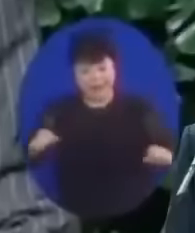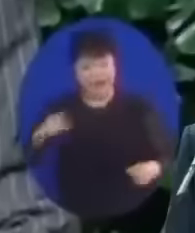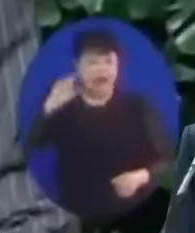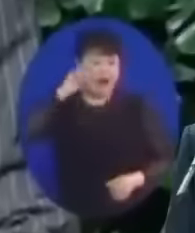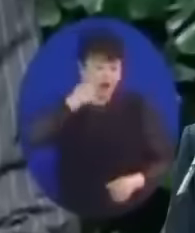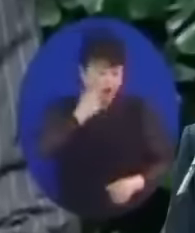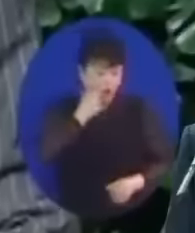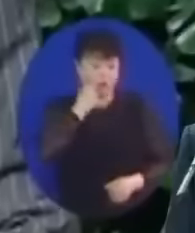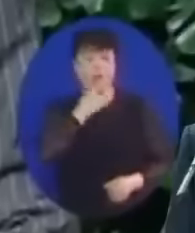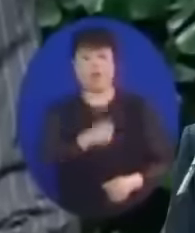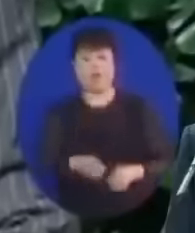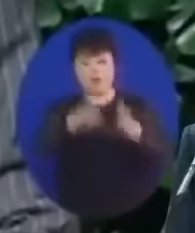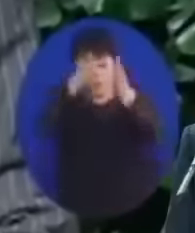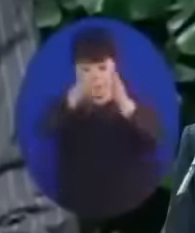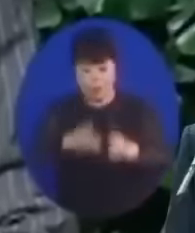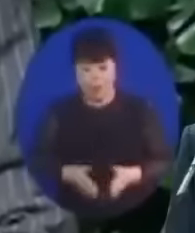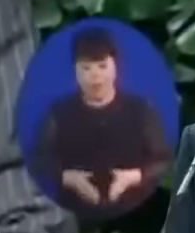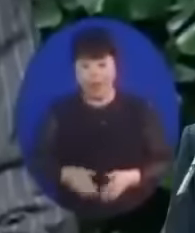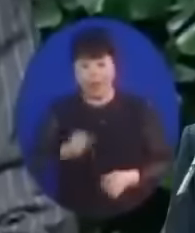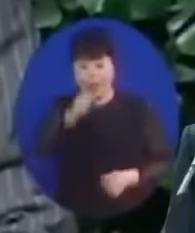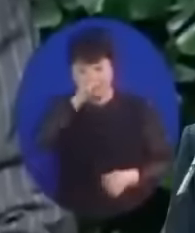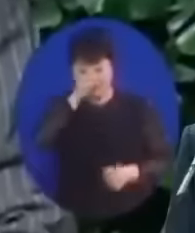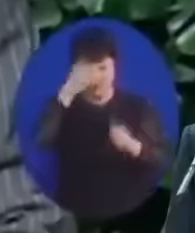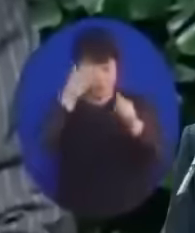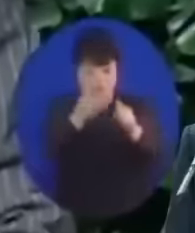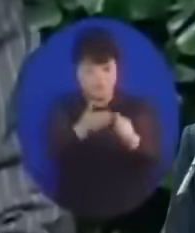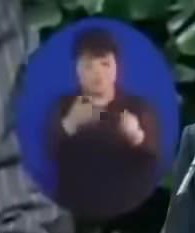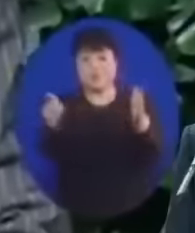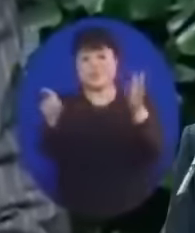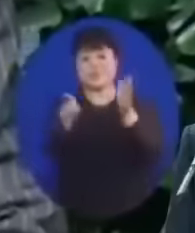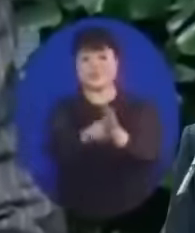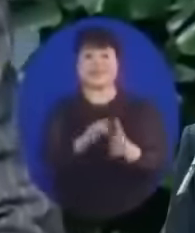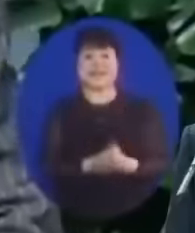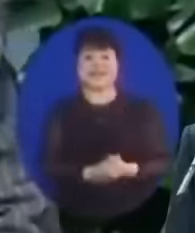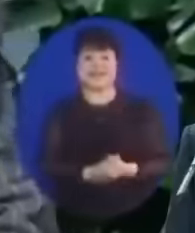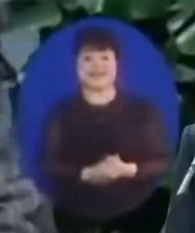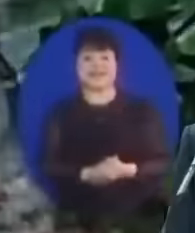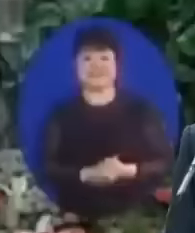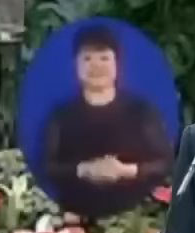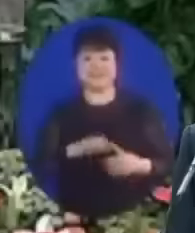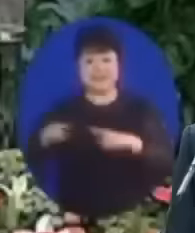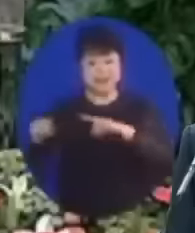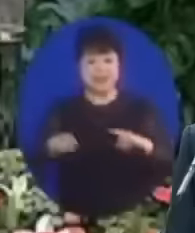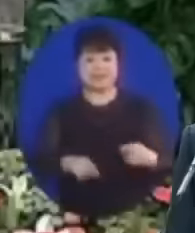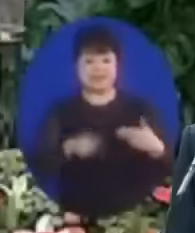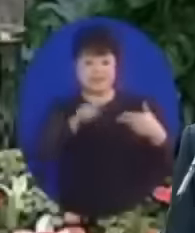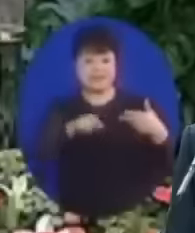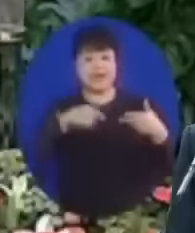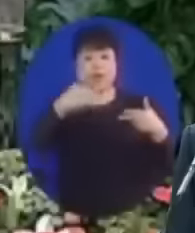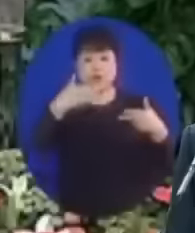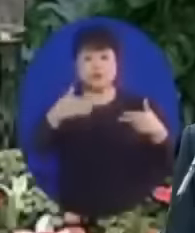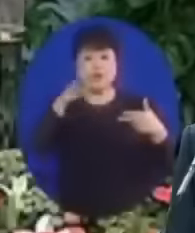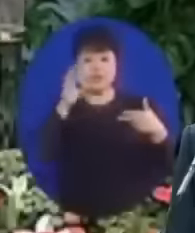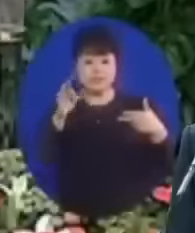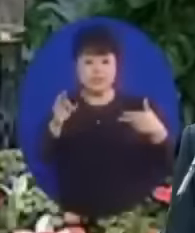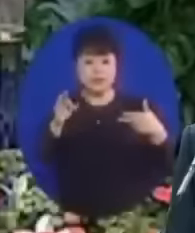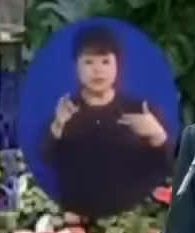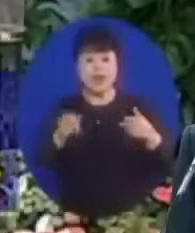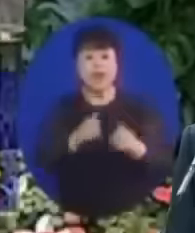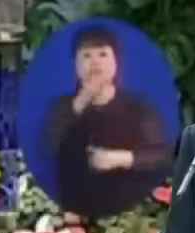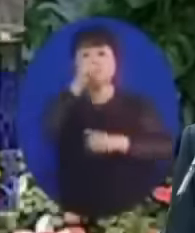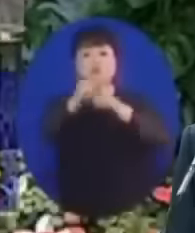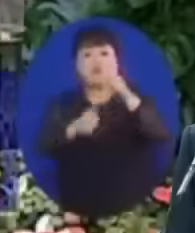어려운 해를 통해서 선을 이루어 주시는 것입니다. 사도행전 7장 9절로 10절에서 보면 여러